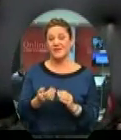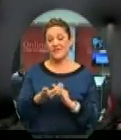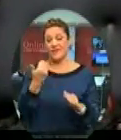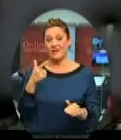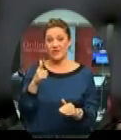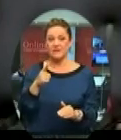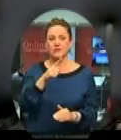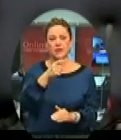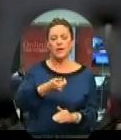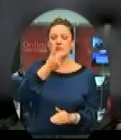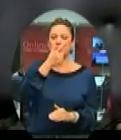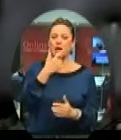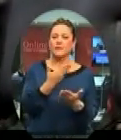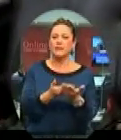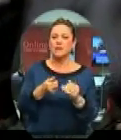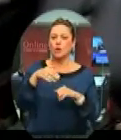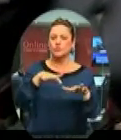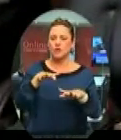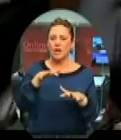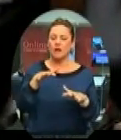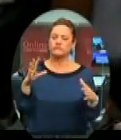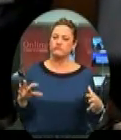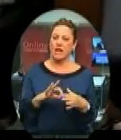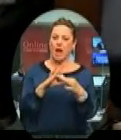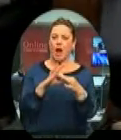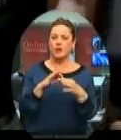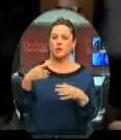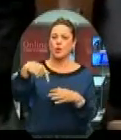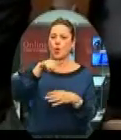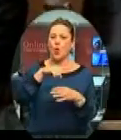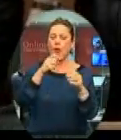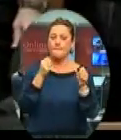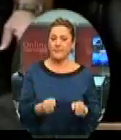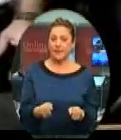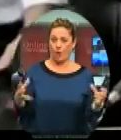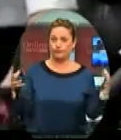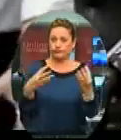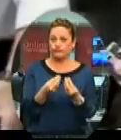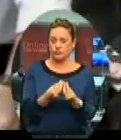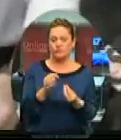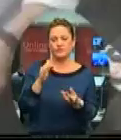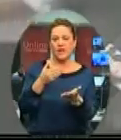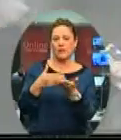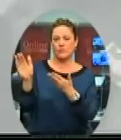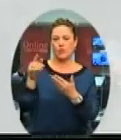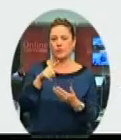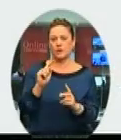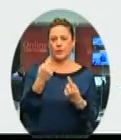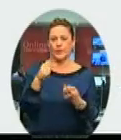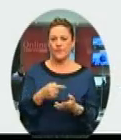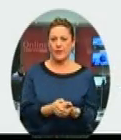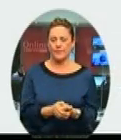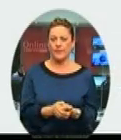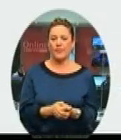אהרונוביץ' לראש הממשלה על שילוב זרועות גורמי הביטחון והאכיפה במיגור התופעה בדף הפייסבוק שלו